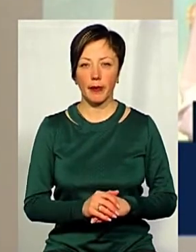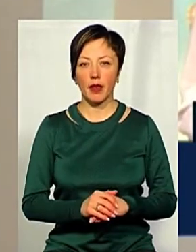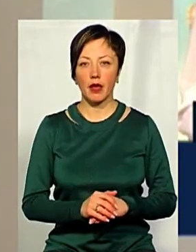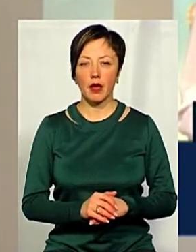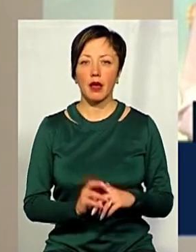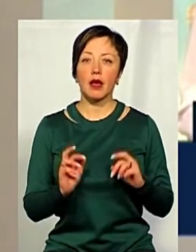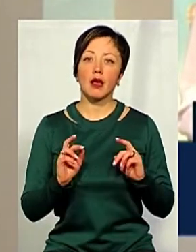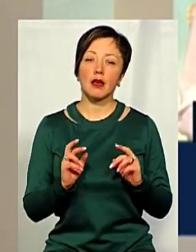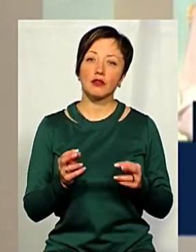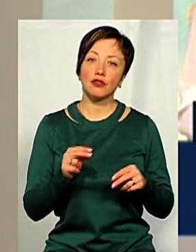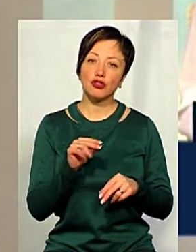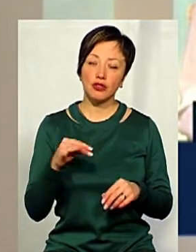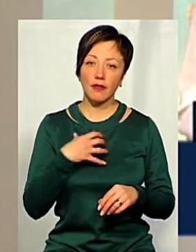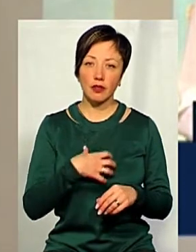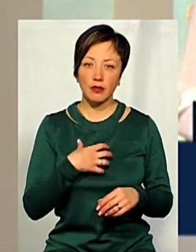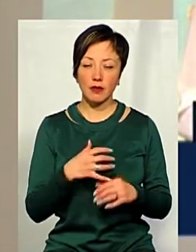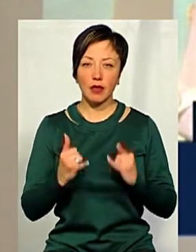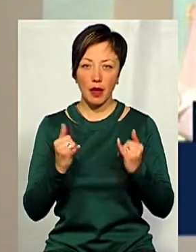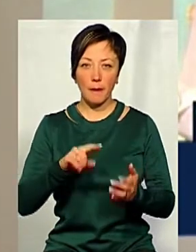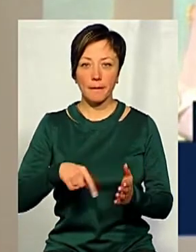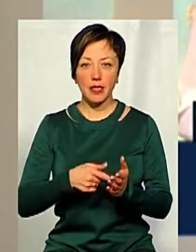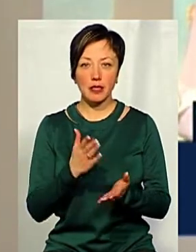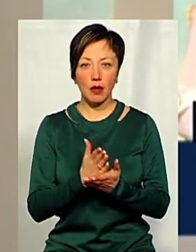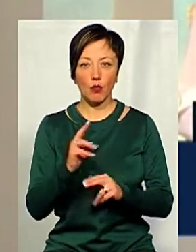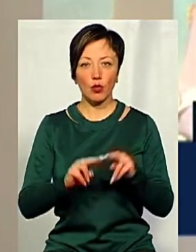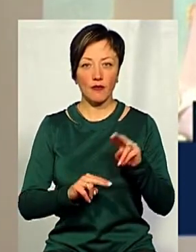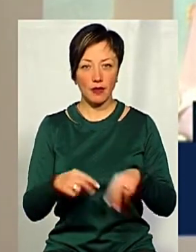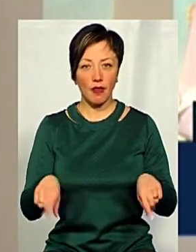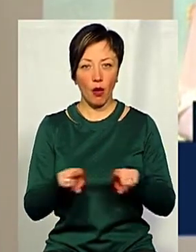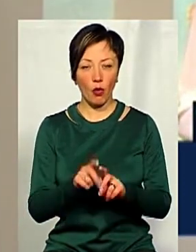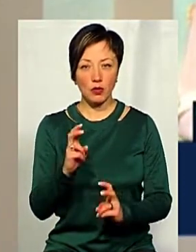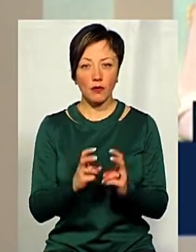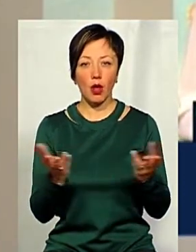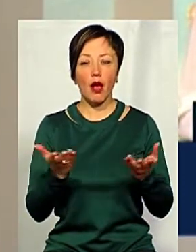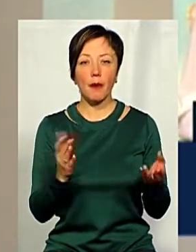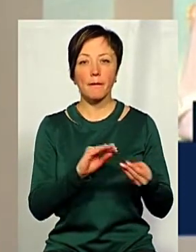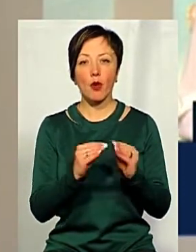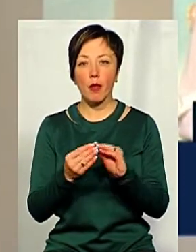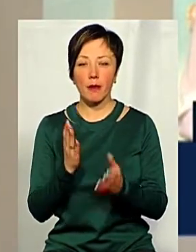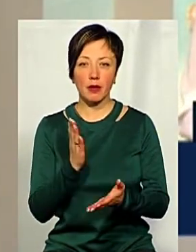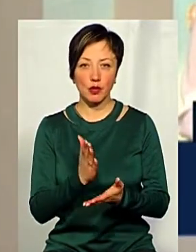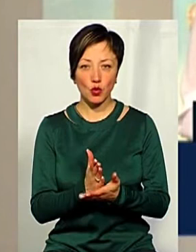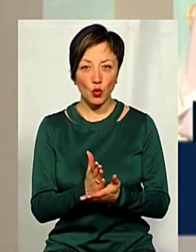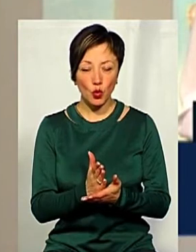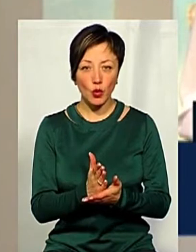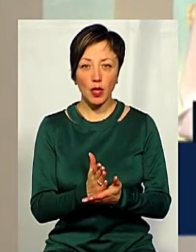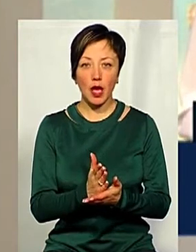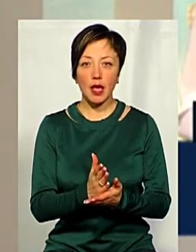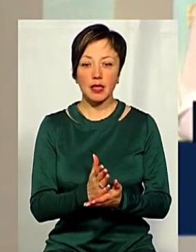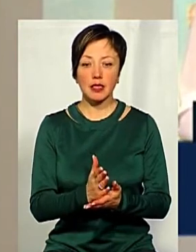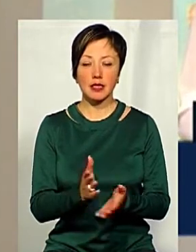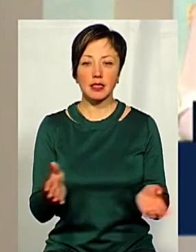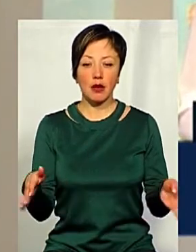Наскільки актуальним для міста є зведення такого об'єкту? Які проблеми існують з захороненням сміття